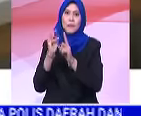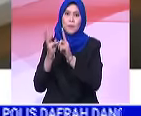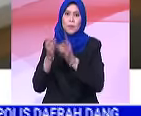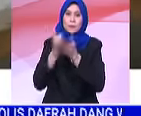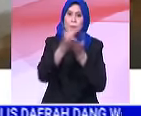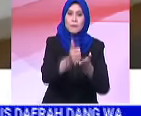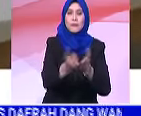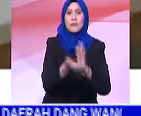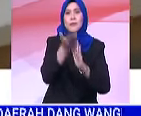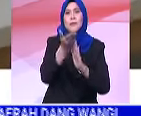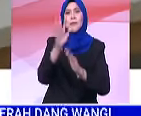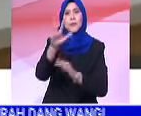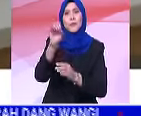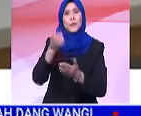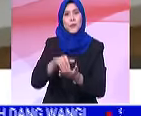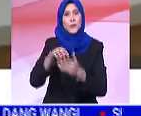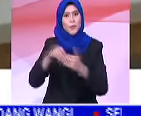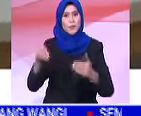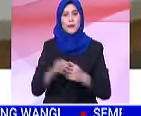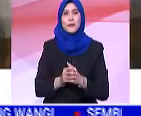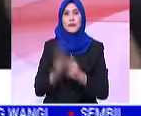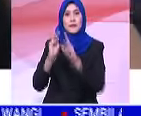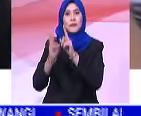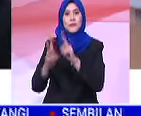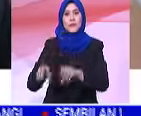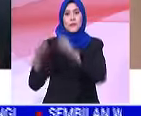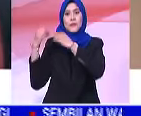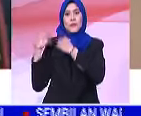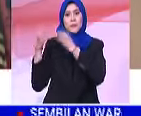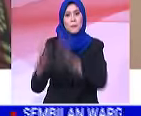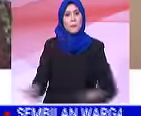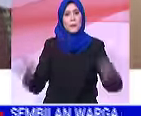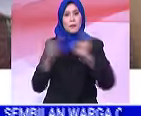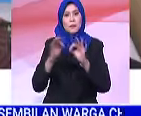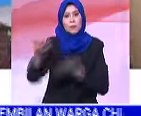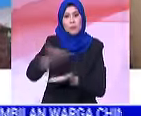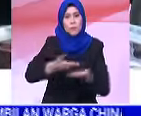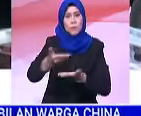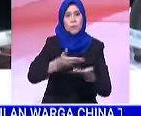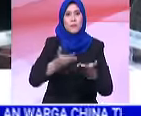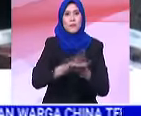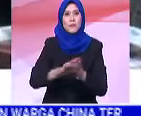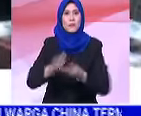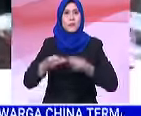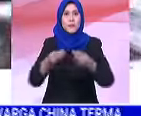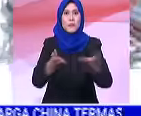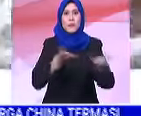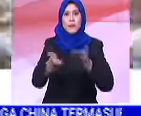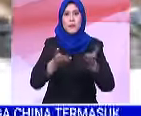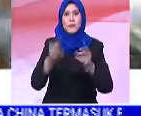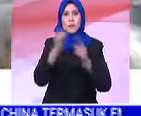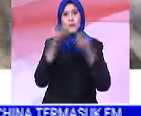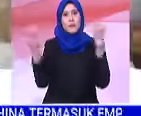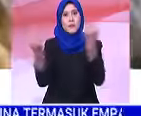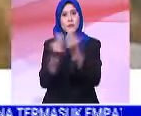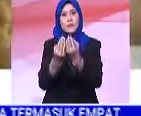tahunan dinaikkan kepada RM50,000. JKM juga memainkan peranan penting menyantuni dan memberi perkhidmatan kepada masyarakat